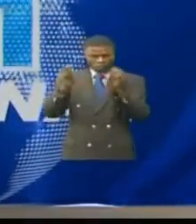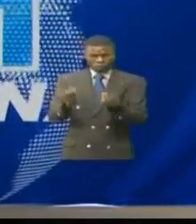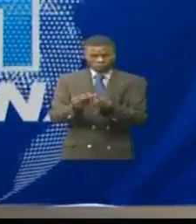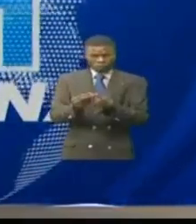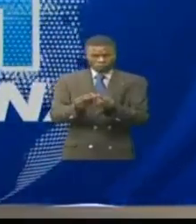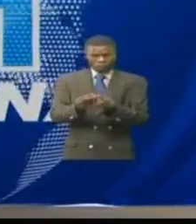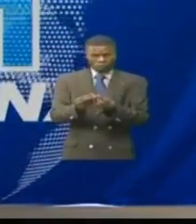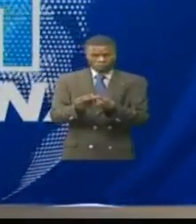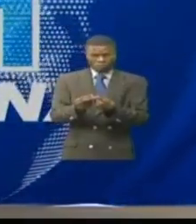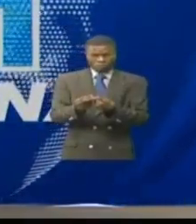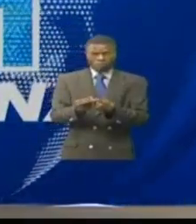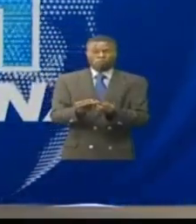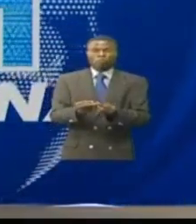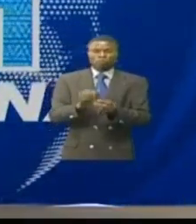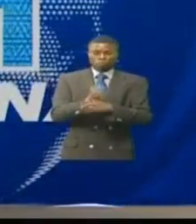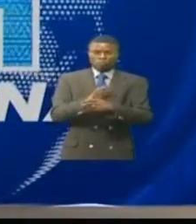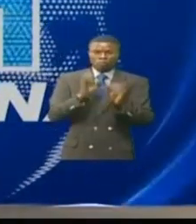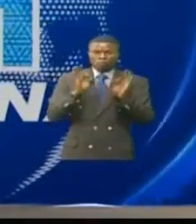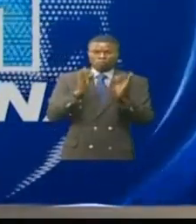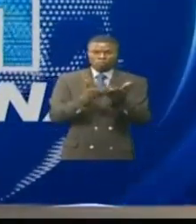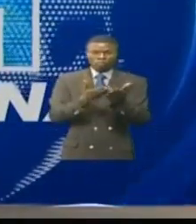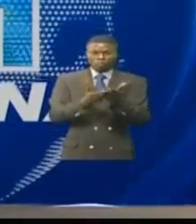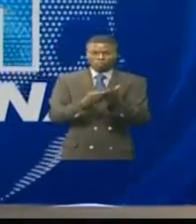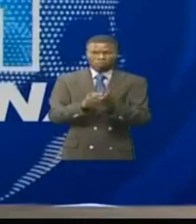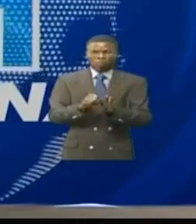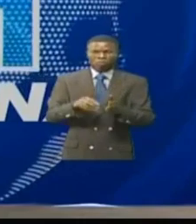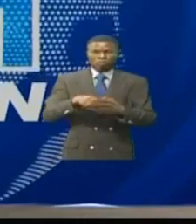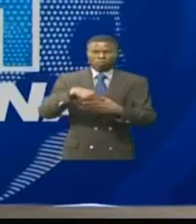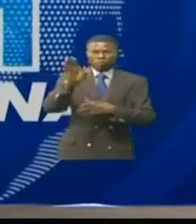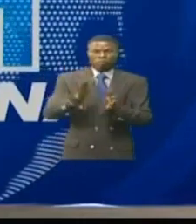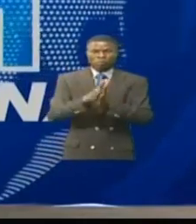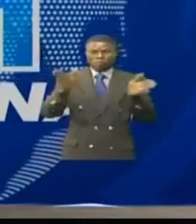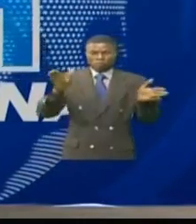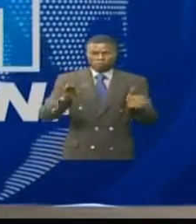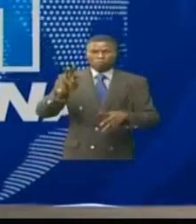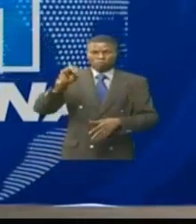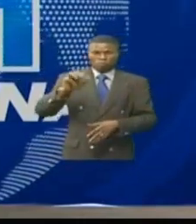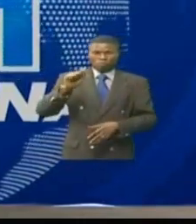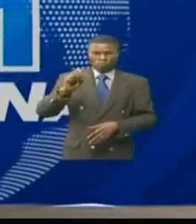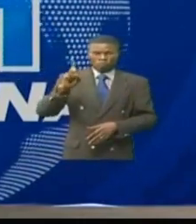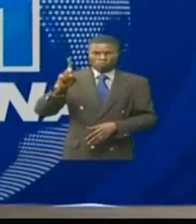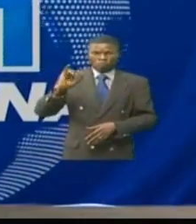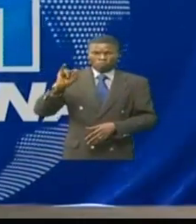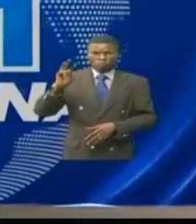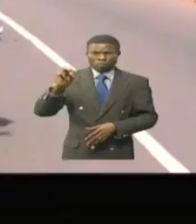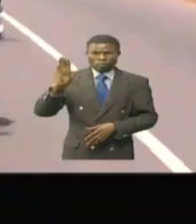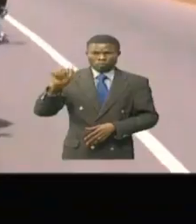citoyenne qui vient de voir le jour. La sortie officielle a eu lieu à Madimba. Un reportage d'Edi Tchala.